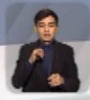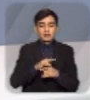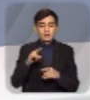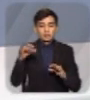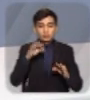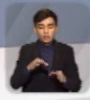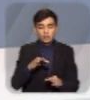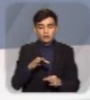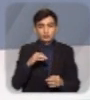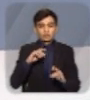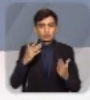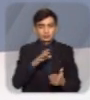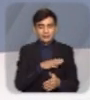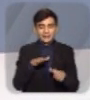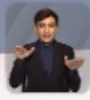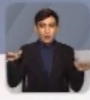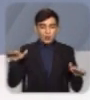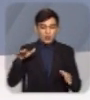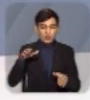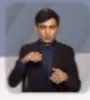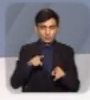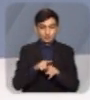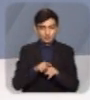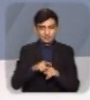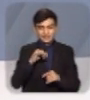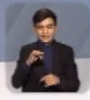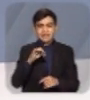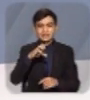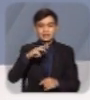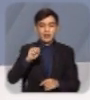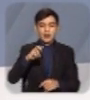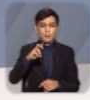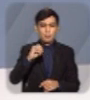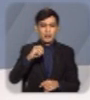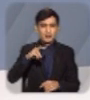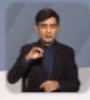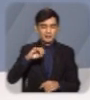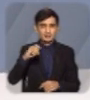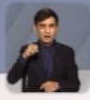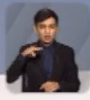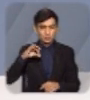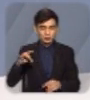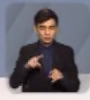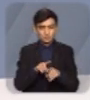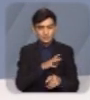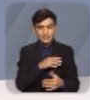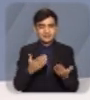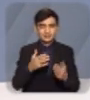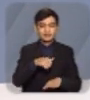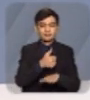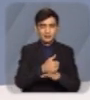То есть в данном случае крыла и стабилизатора. Вот. Ну, если командир не